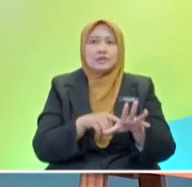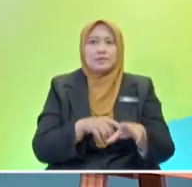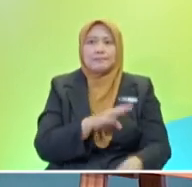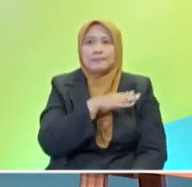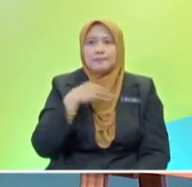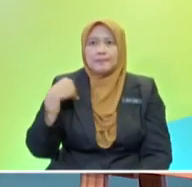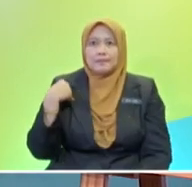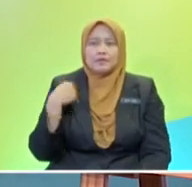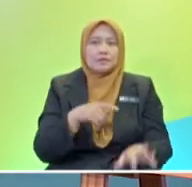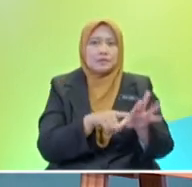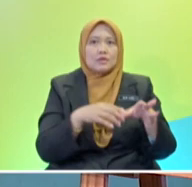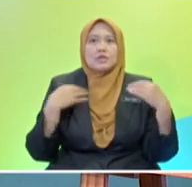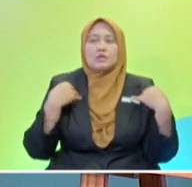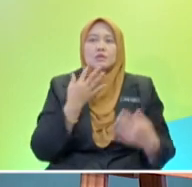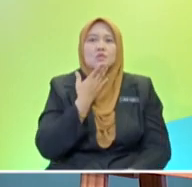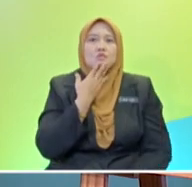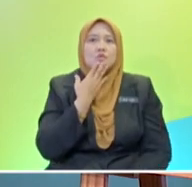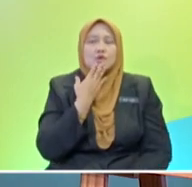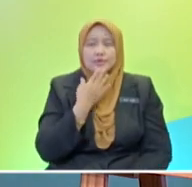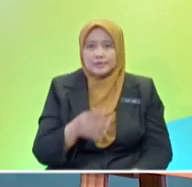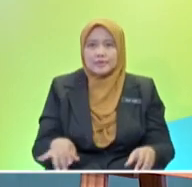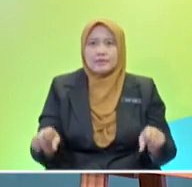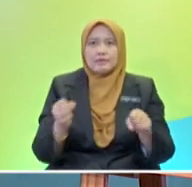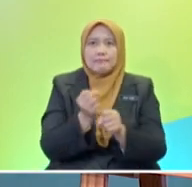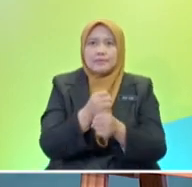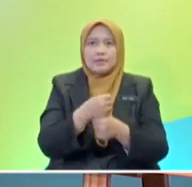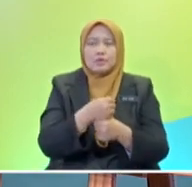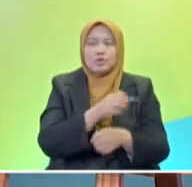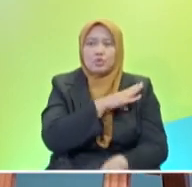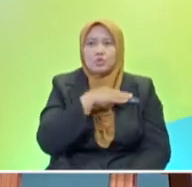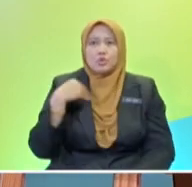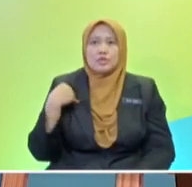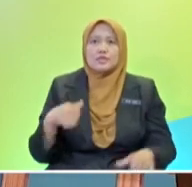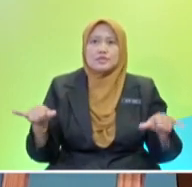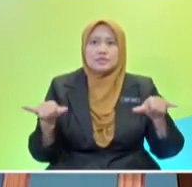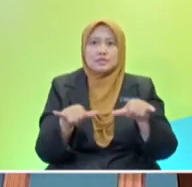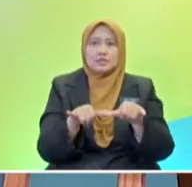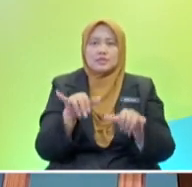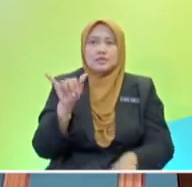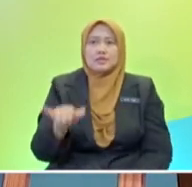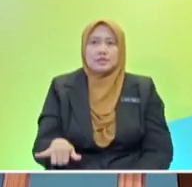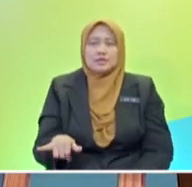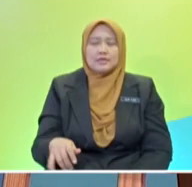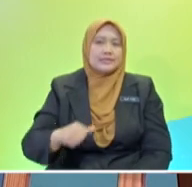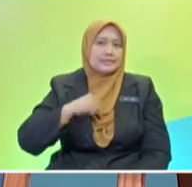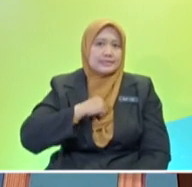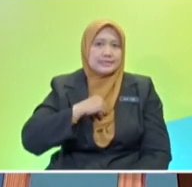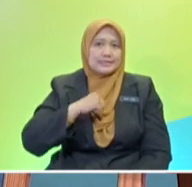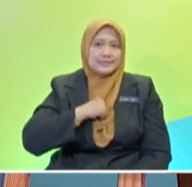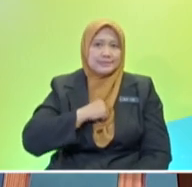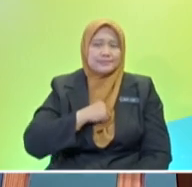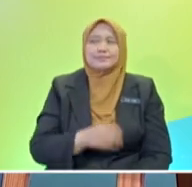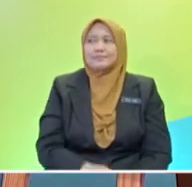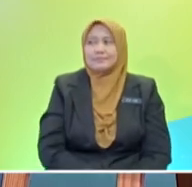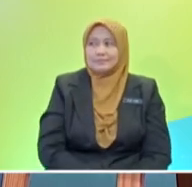mempunyai warna, mempunyai bentuk dan mempunyai saiznya tersendiri. Okey,